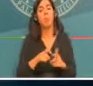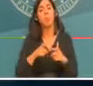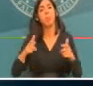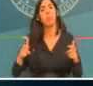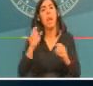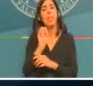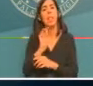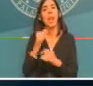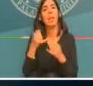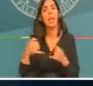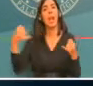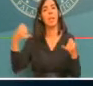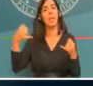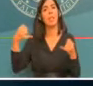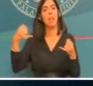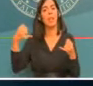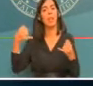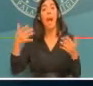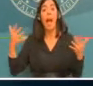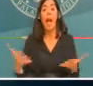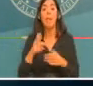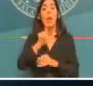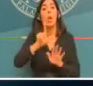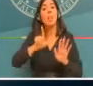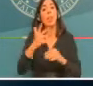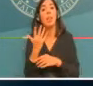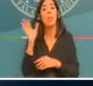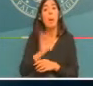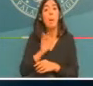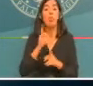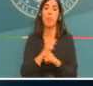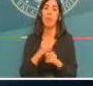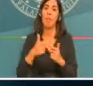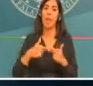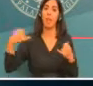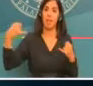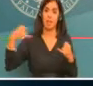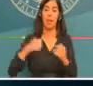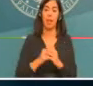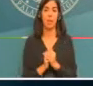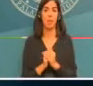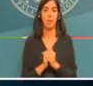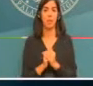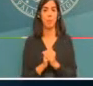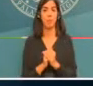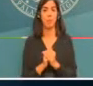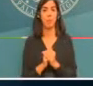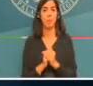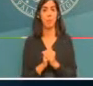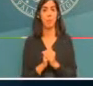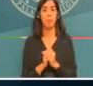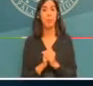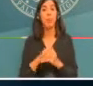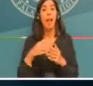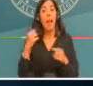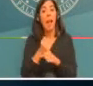incentiviamo ulteriormente il ricorso allo smart working della pubblica amministrazione e lo raccomandiamo fortemente per